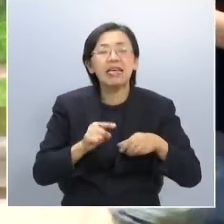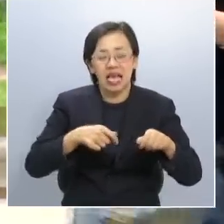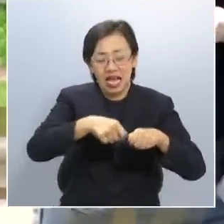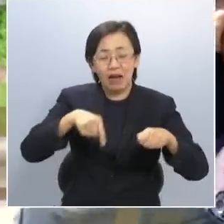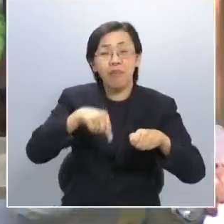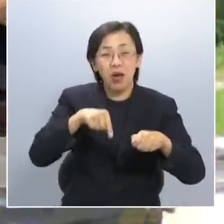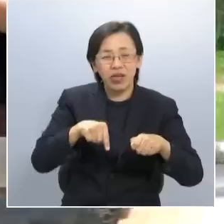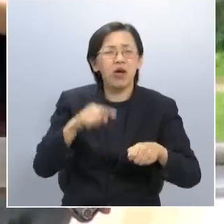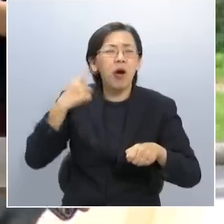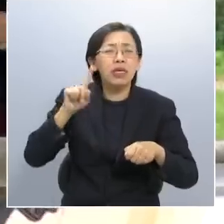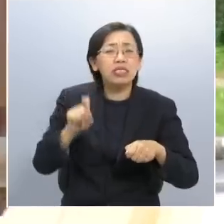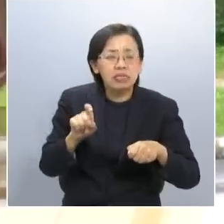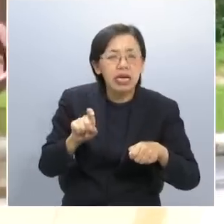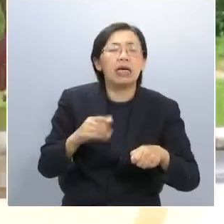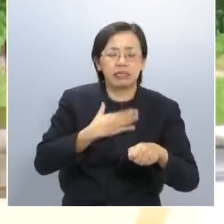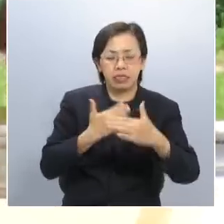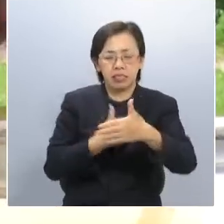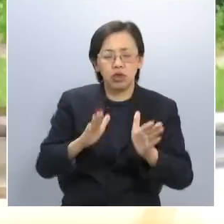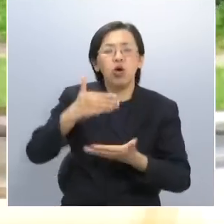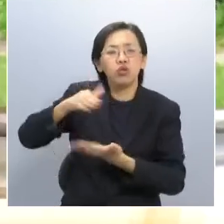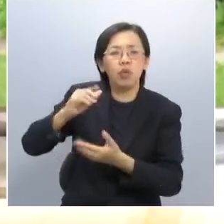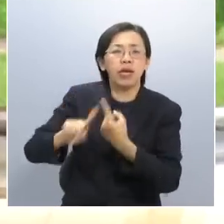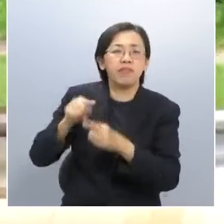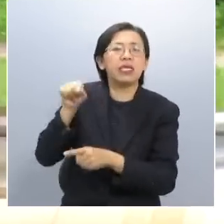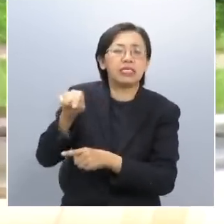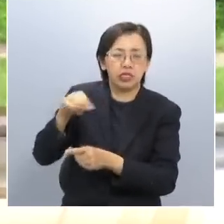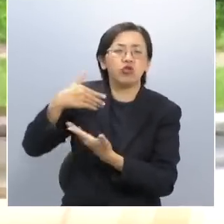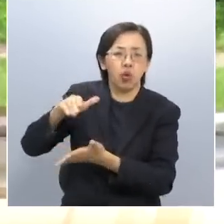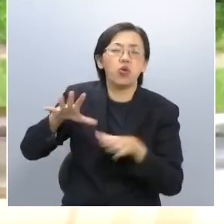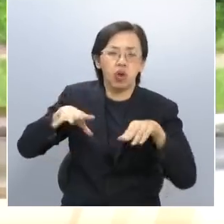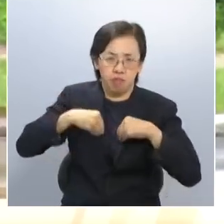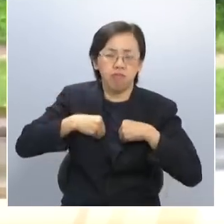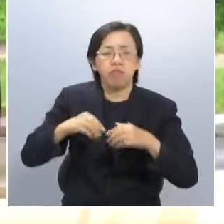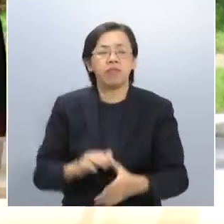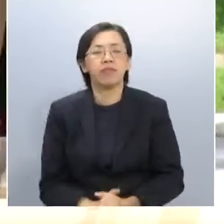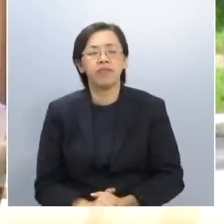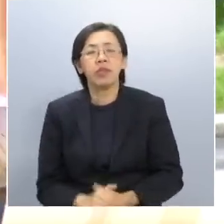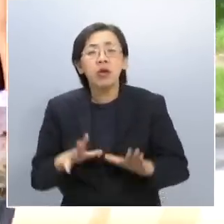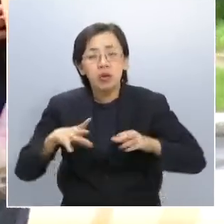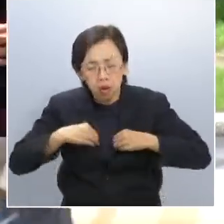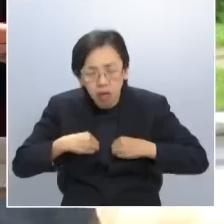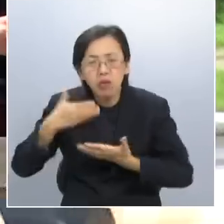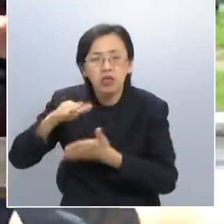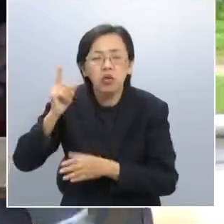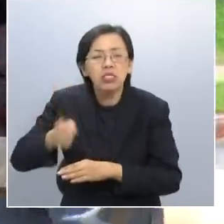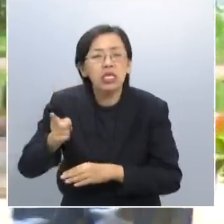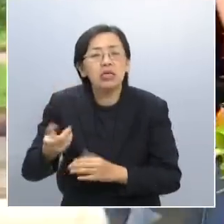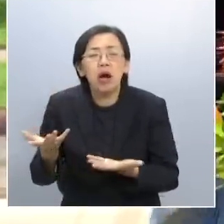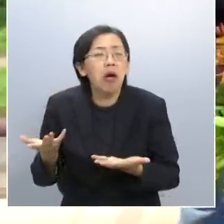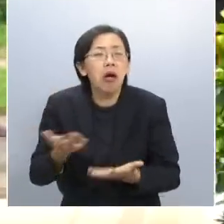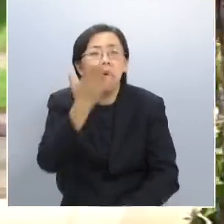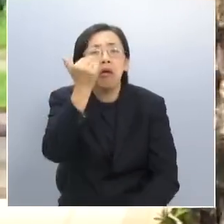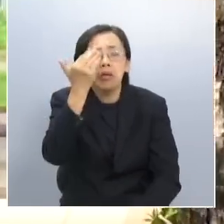ว่าเป็นคนส่งกระเป๋าไปที่เพื่อนคนนี้จริงๆซึ่งอันนี้รับสารภาพก็แทบจะไม่มีความหมายเพราะว่าจำ